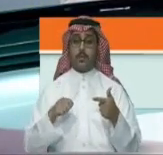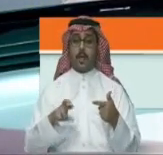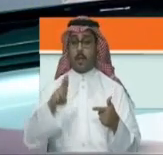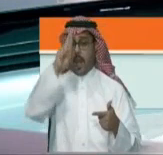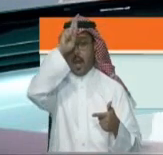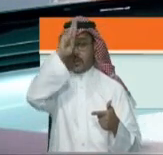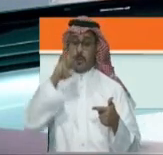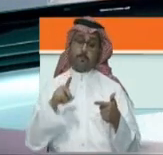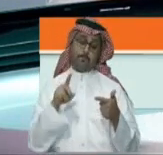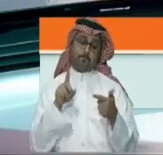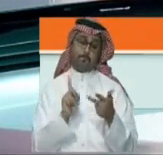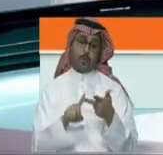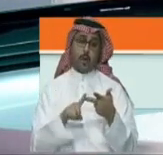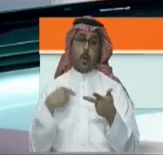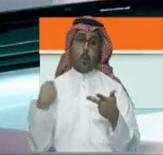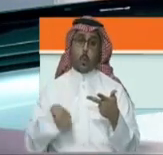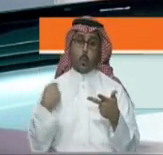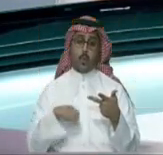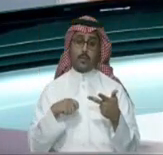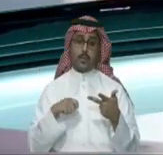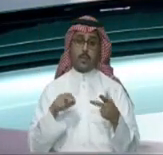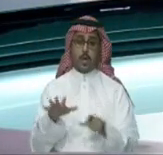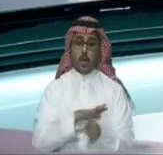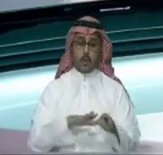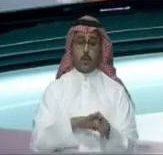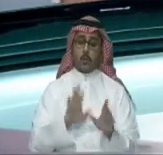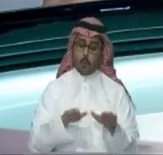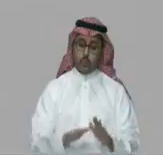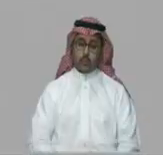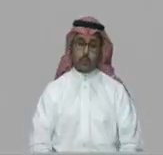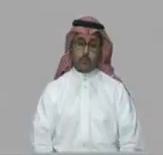الوطني ووزير الدولة عضو مجلس الوزراء الدكتور مساعد العيبان.